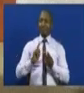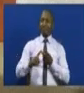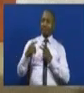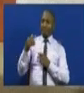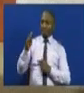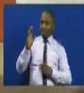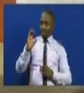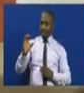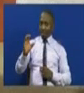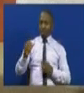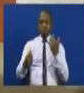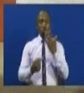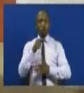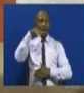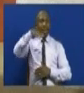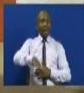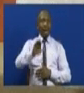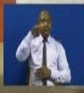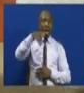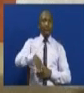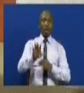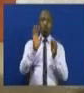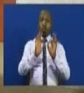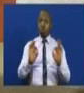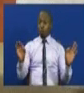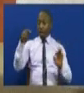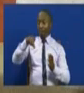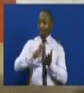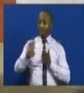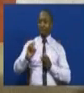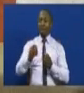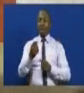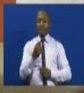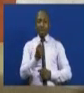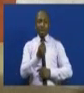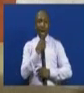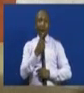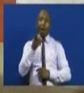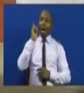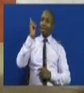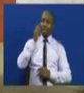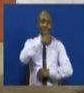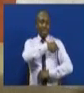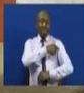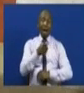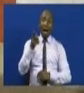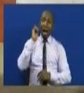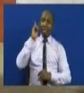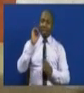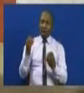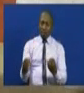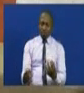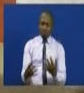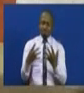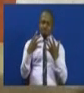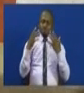Aridhio kutoka Tandale Uzuri hapa jijini Dar es Salaam. Dawa asili, tiba asili, kujifukiza ndio habari